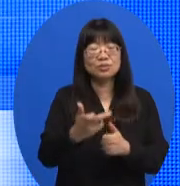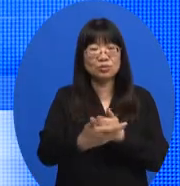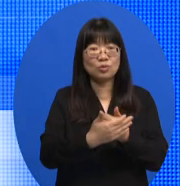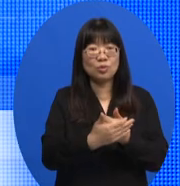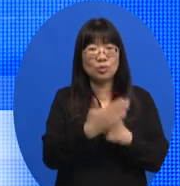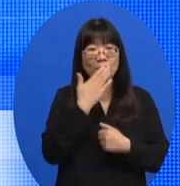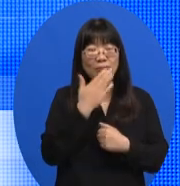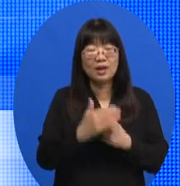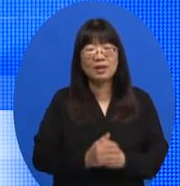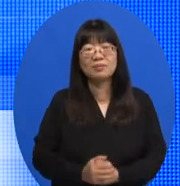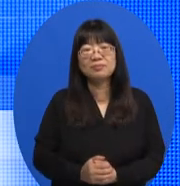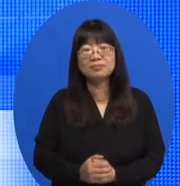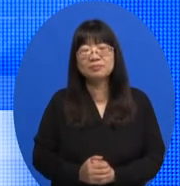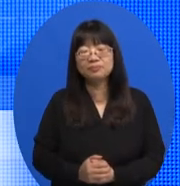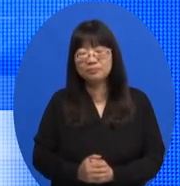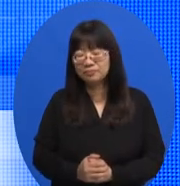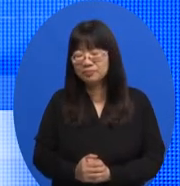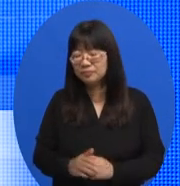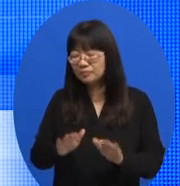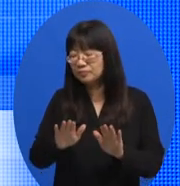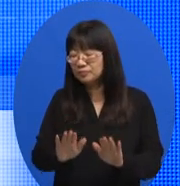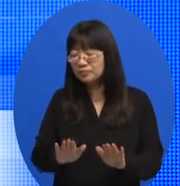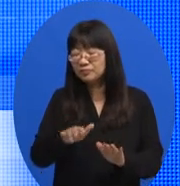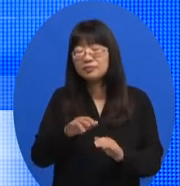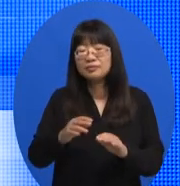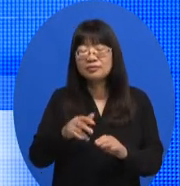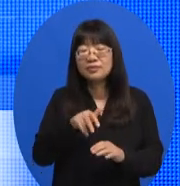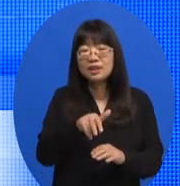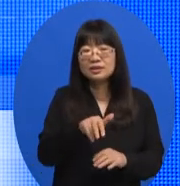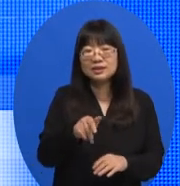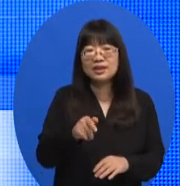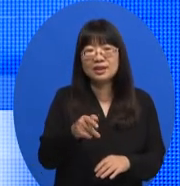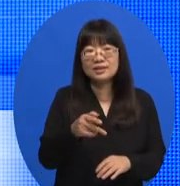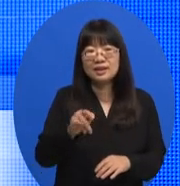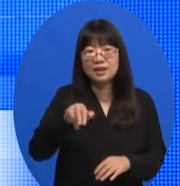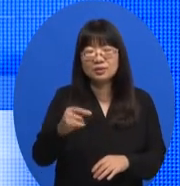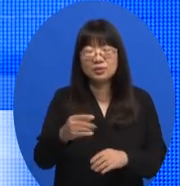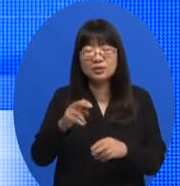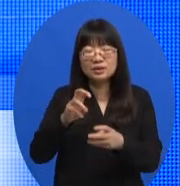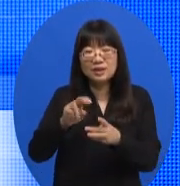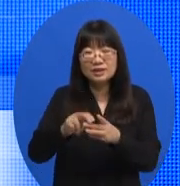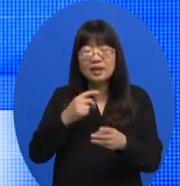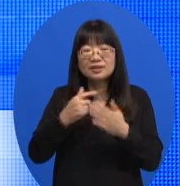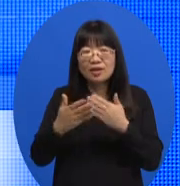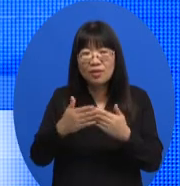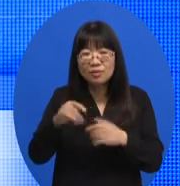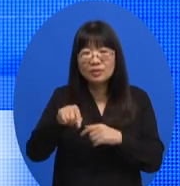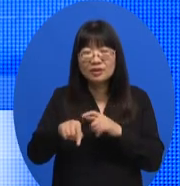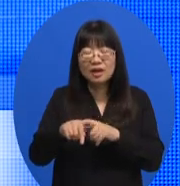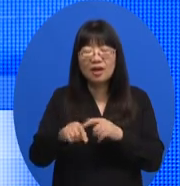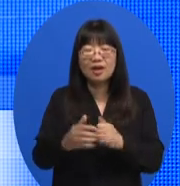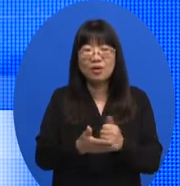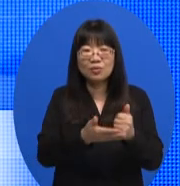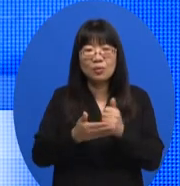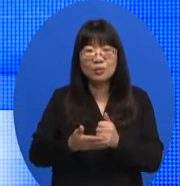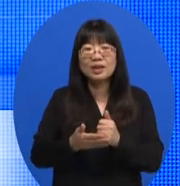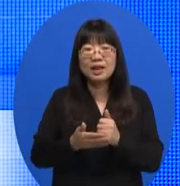네, 제제조 센터, 그다음에 트레이닝 센터, 체험관, ASML뿐만 아니라 고객사,